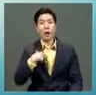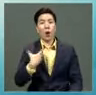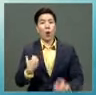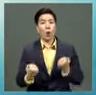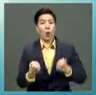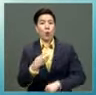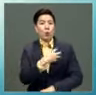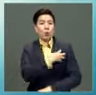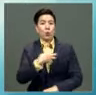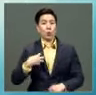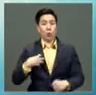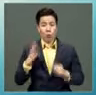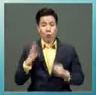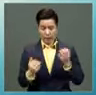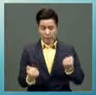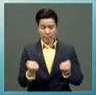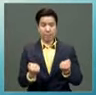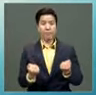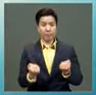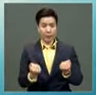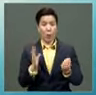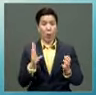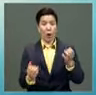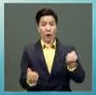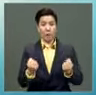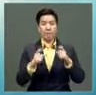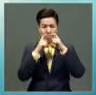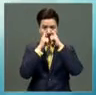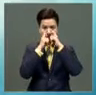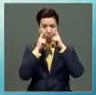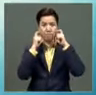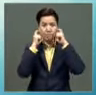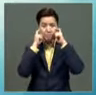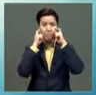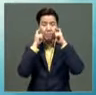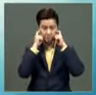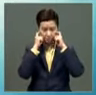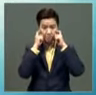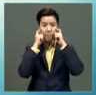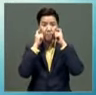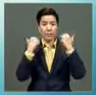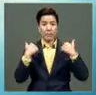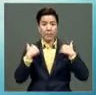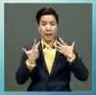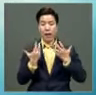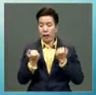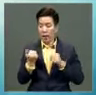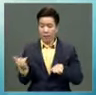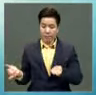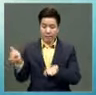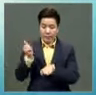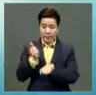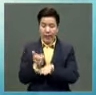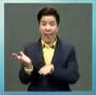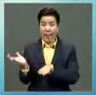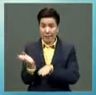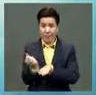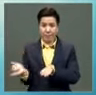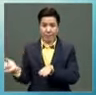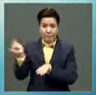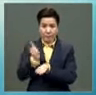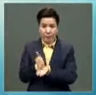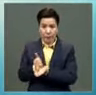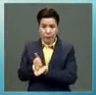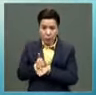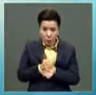านทูตพร้อมคนขับนะครับซึ่งคนขับก็ใส่หน้ากากมารับไปที่การรักษาที่